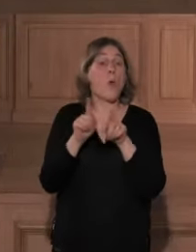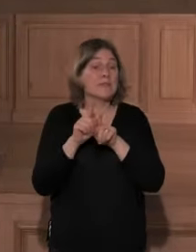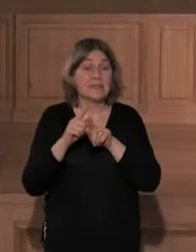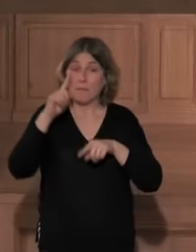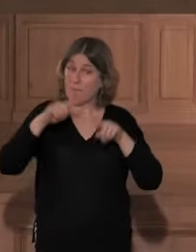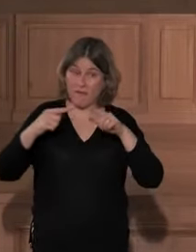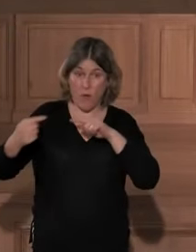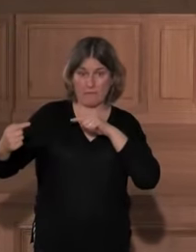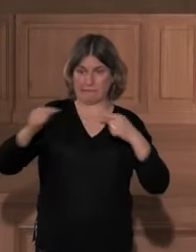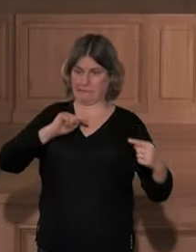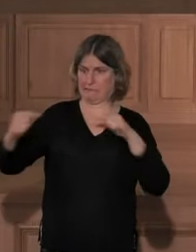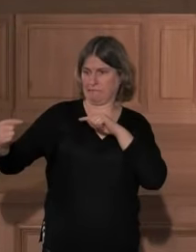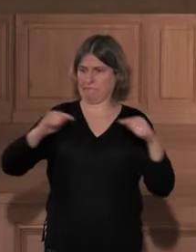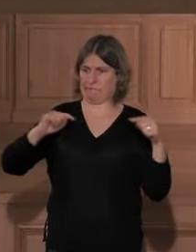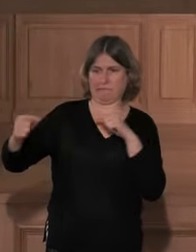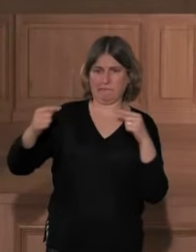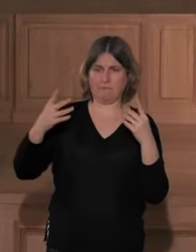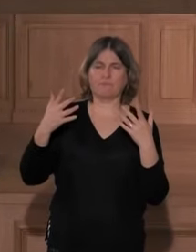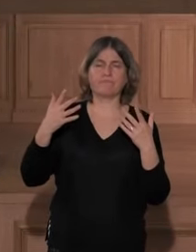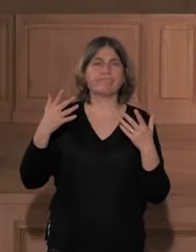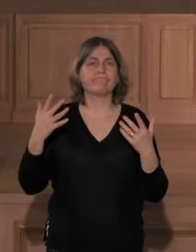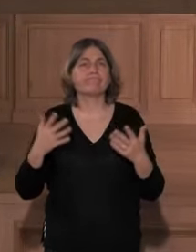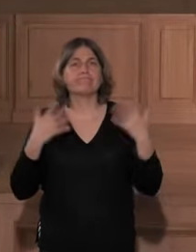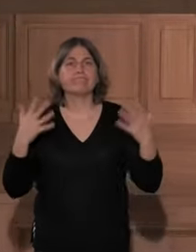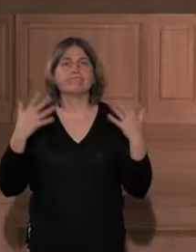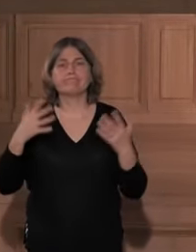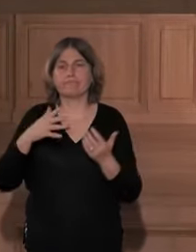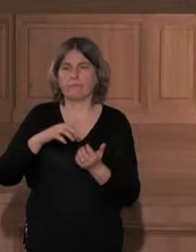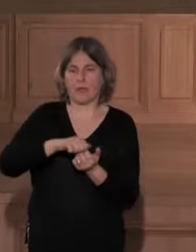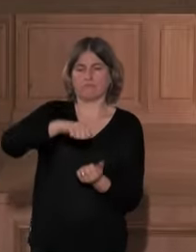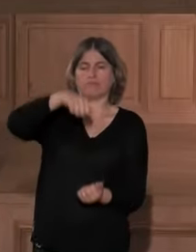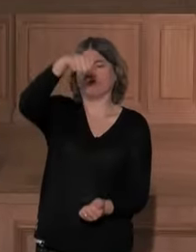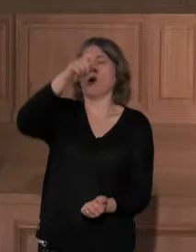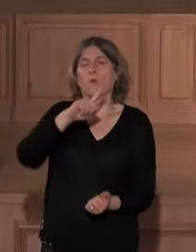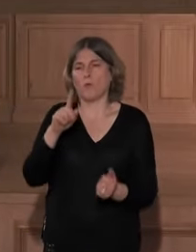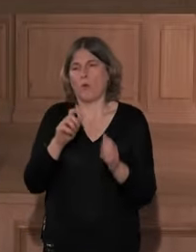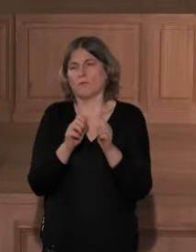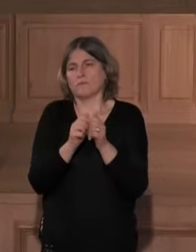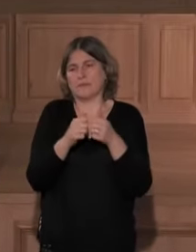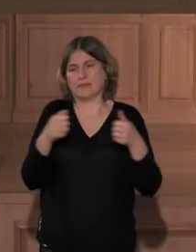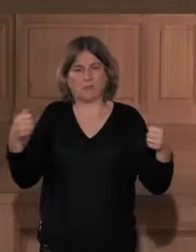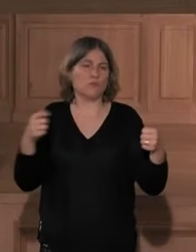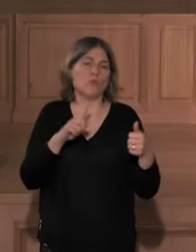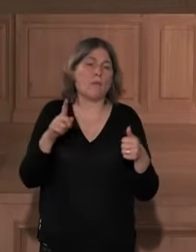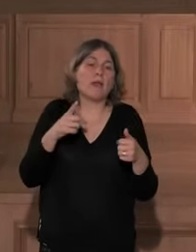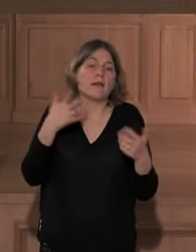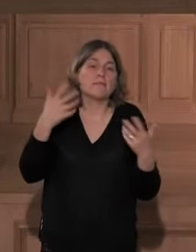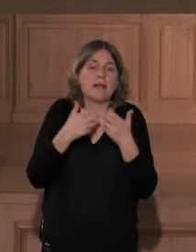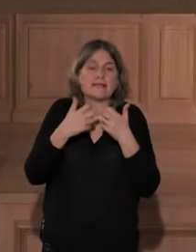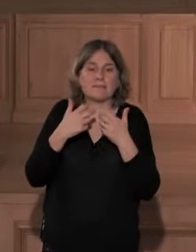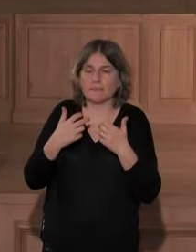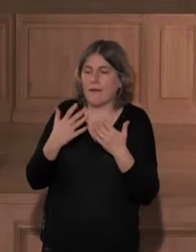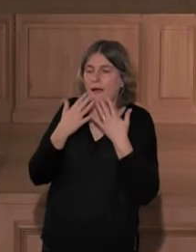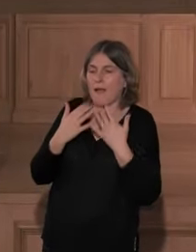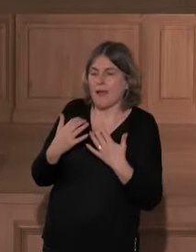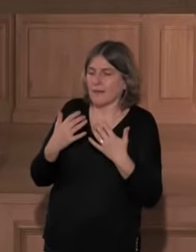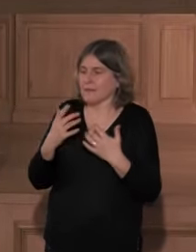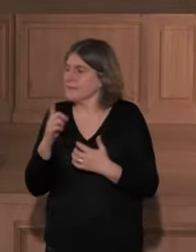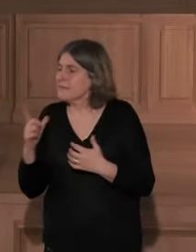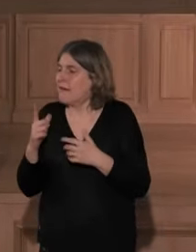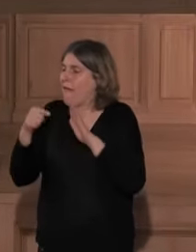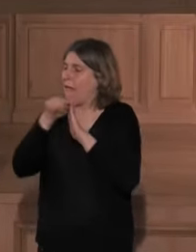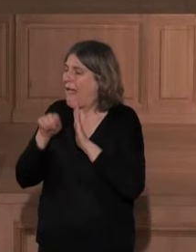un peu, j'ai pas envie de prendre l'exemple du Talmud, mais pas ici en tout cas, mais il n'y a jamais deux rabbins qui sont d'accord sur une même règle, quoi. Mmh.